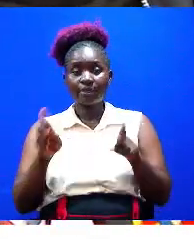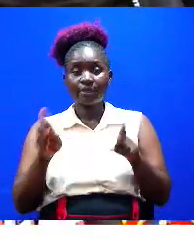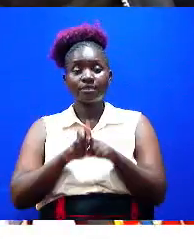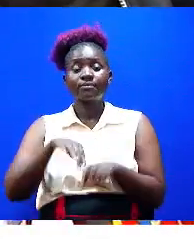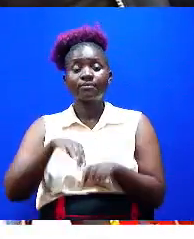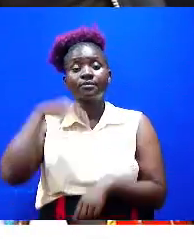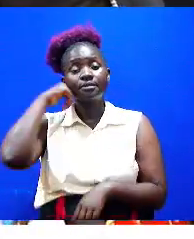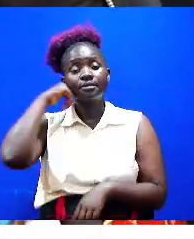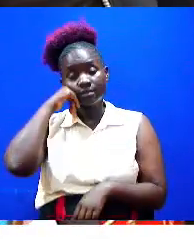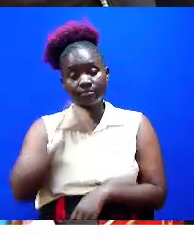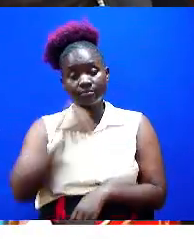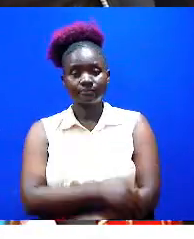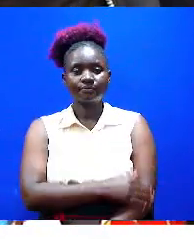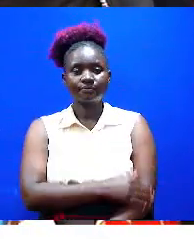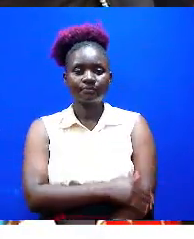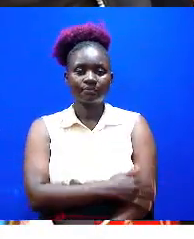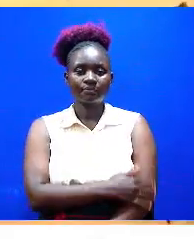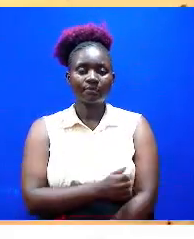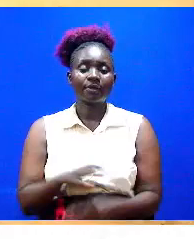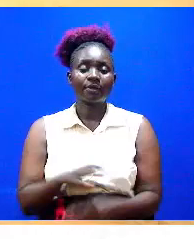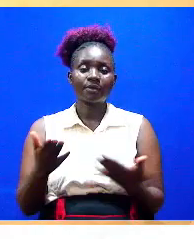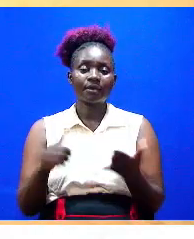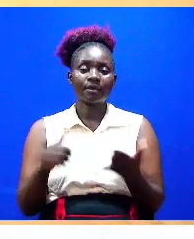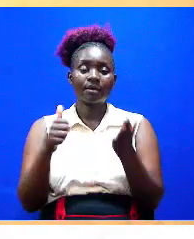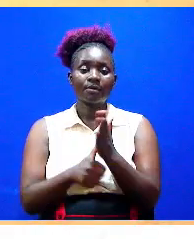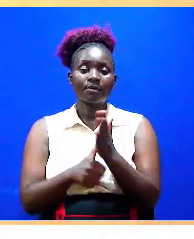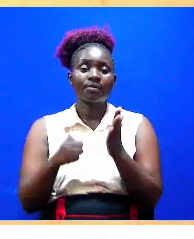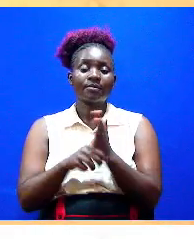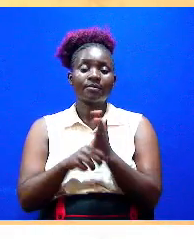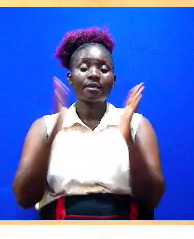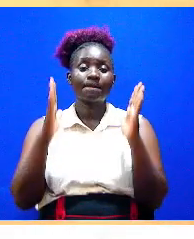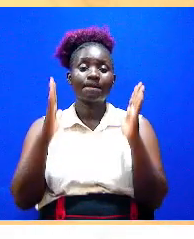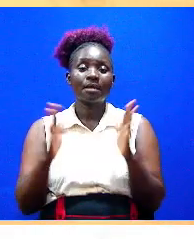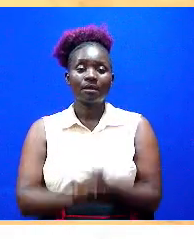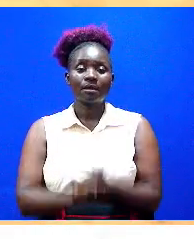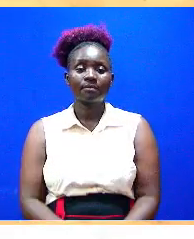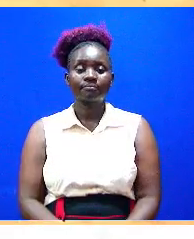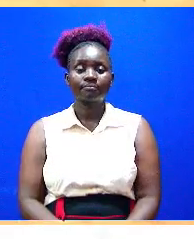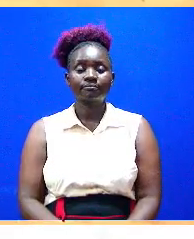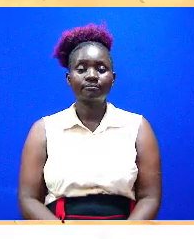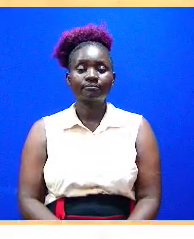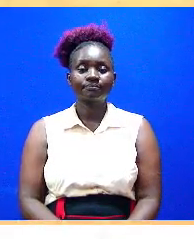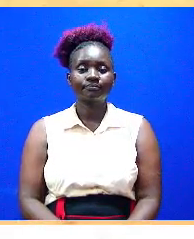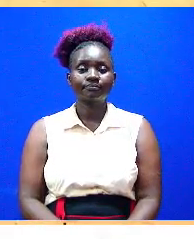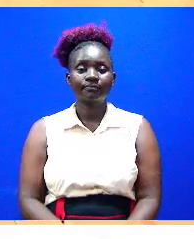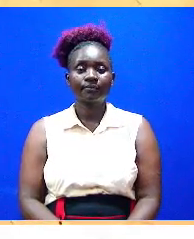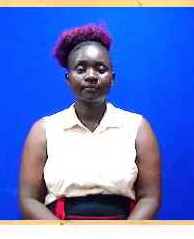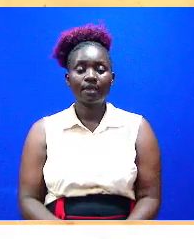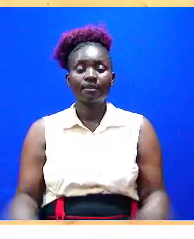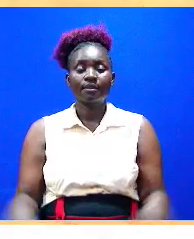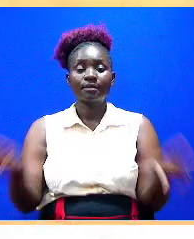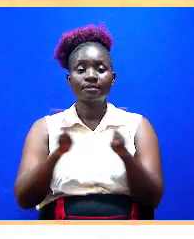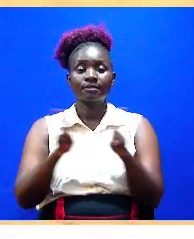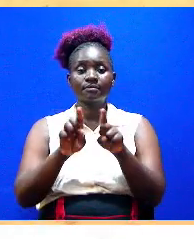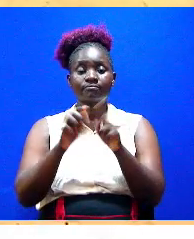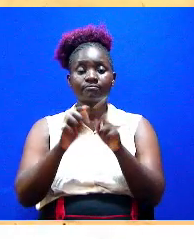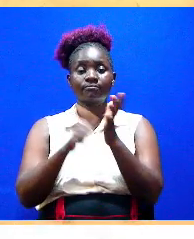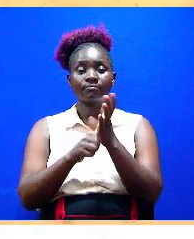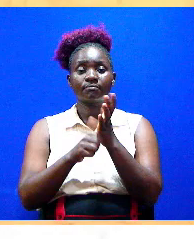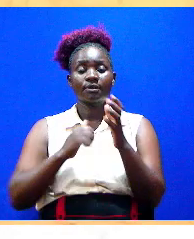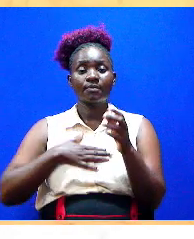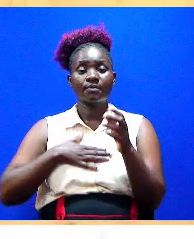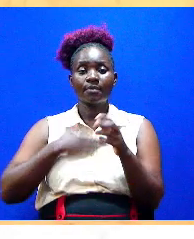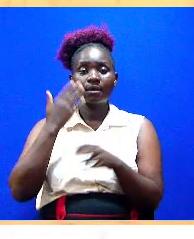ubu bwagenda ko boko baho mu chando omunene bona mu kibo nyambu nabo bwateme chando umurumi ndo munene